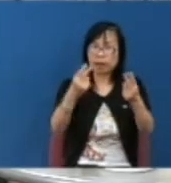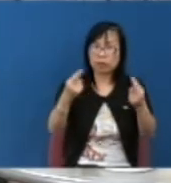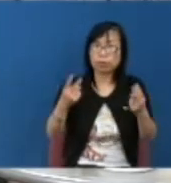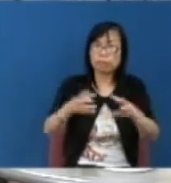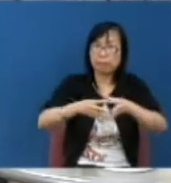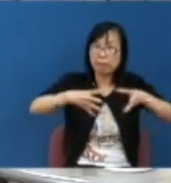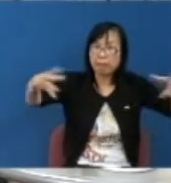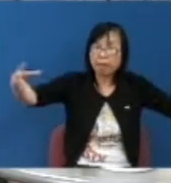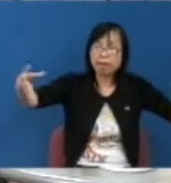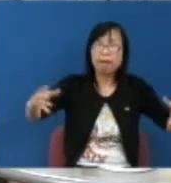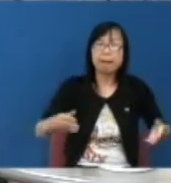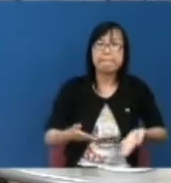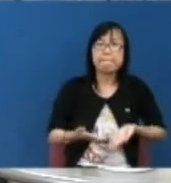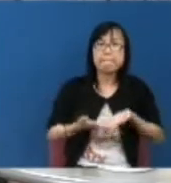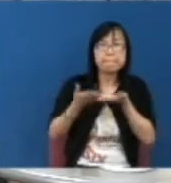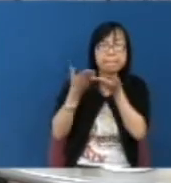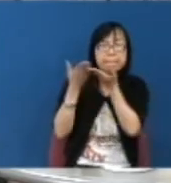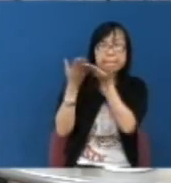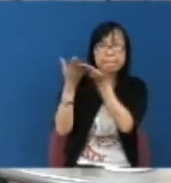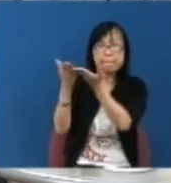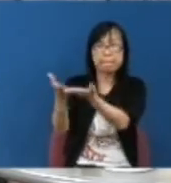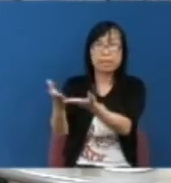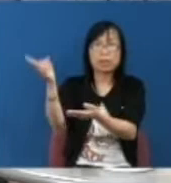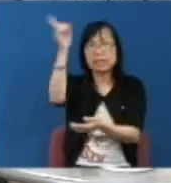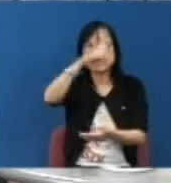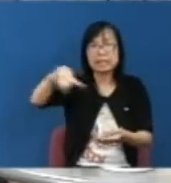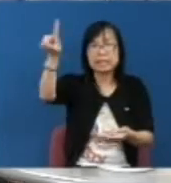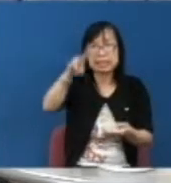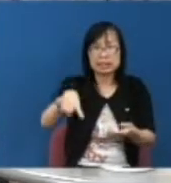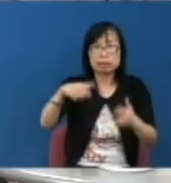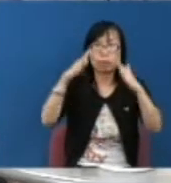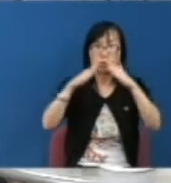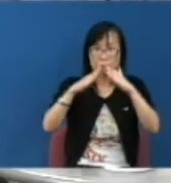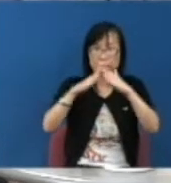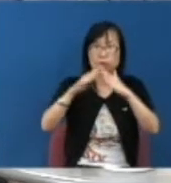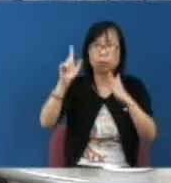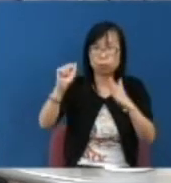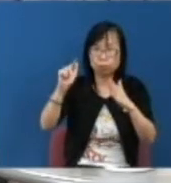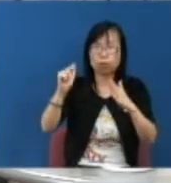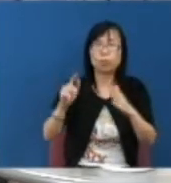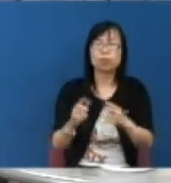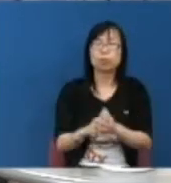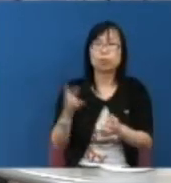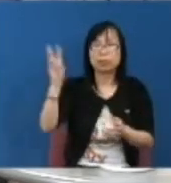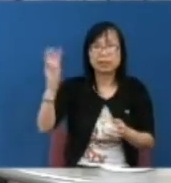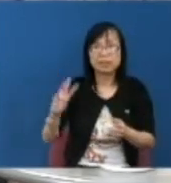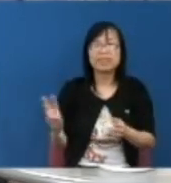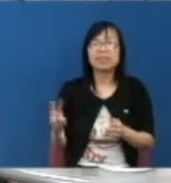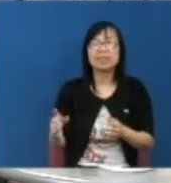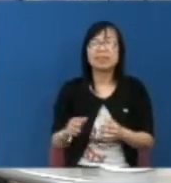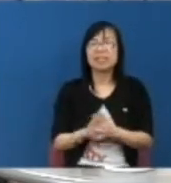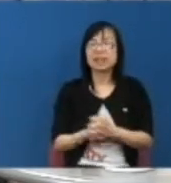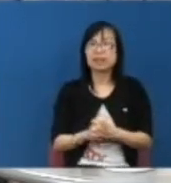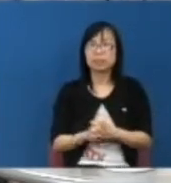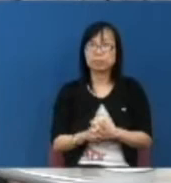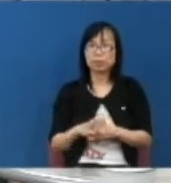可能佢係 for可能一千户家庭的污水，咁樣係嘛？幾千户啦，